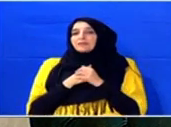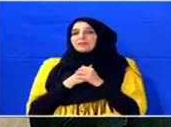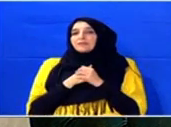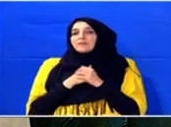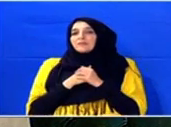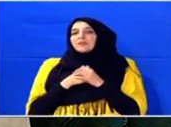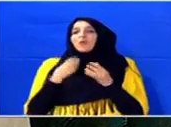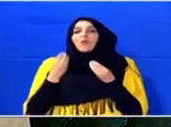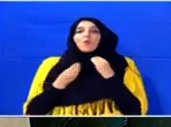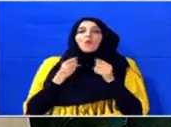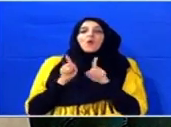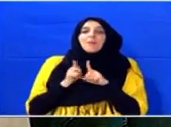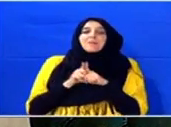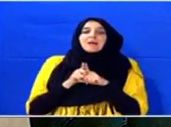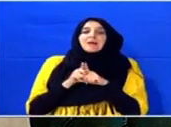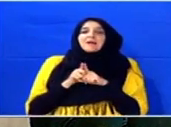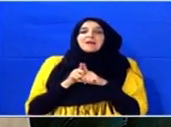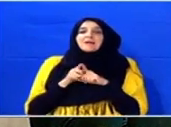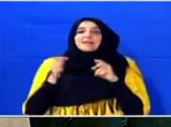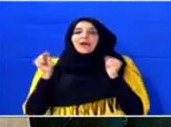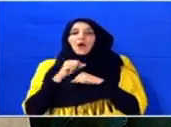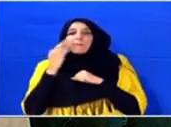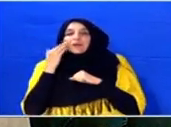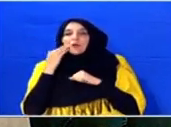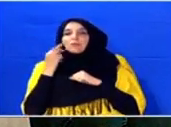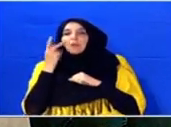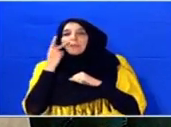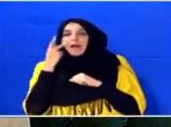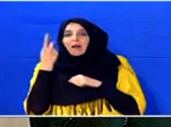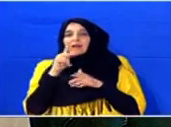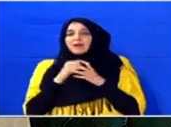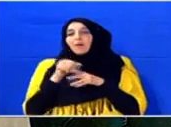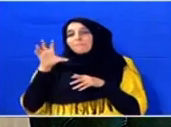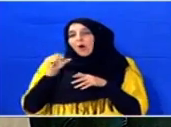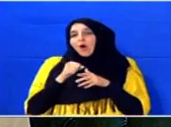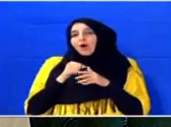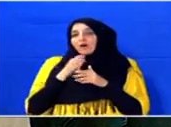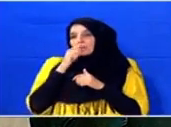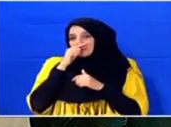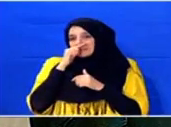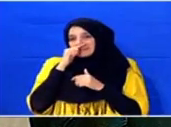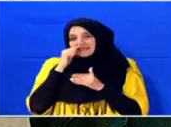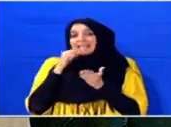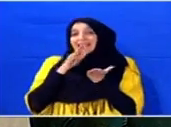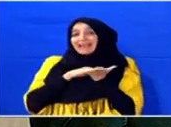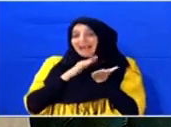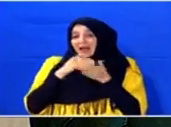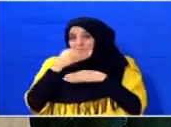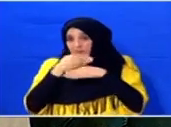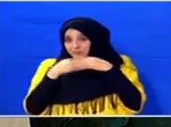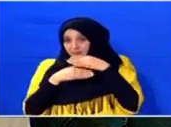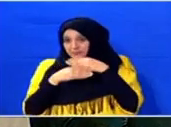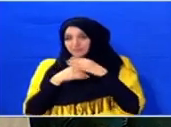في تخرج تخرج يعني مثلا ابوكي ياخذ القطع المبنيه